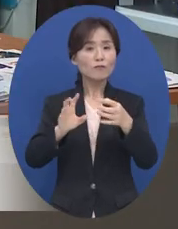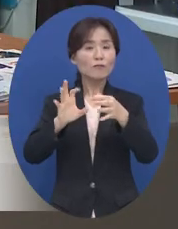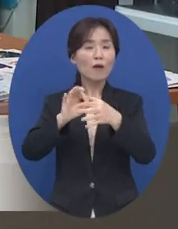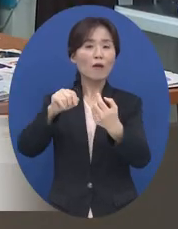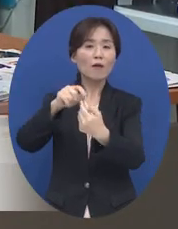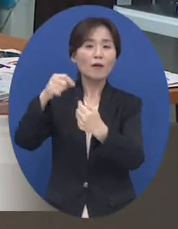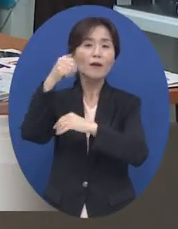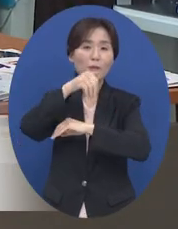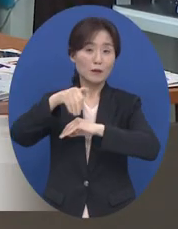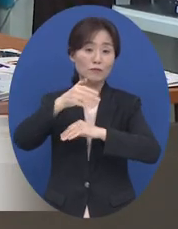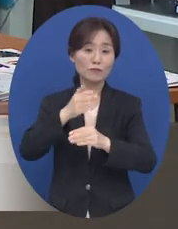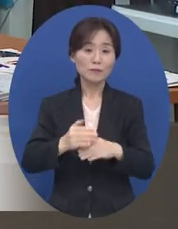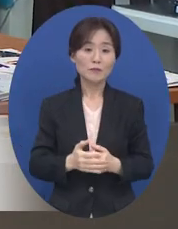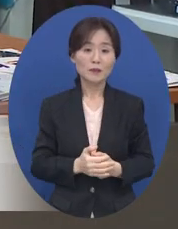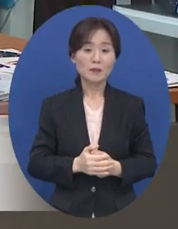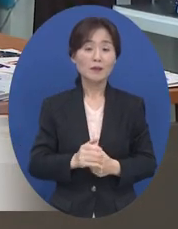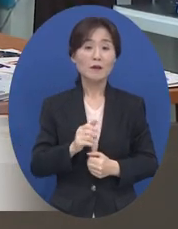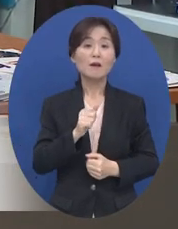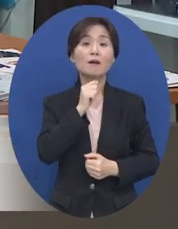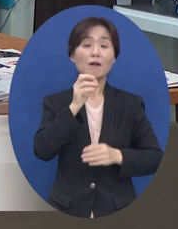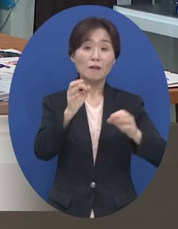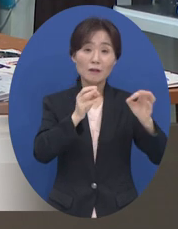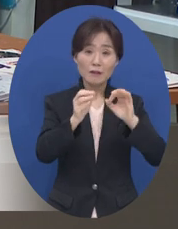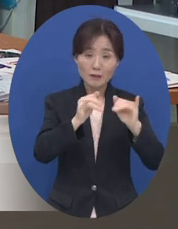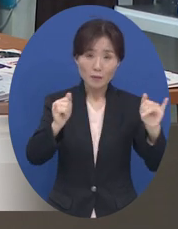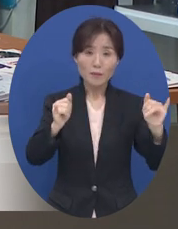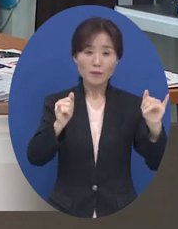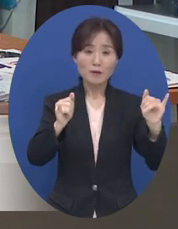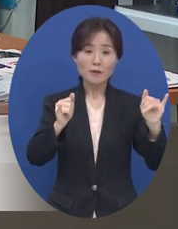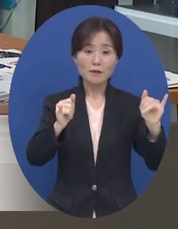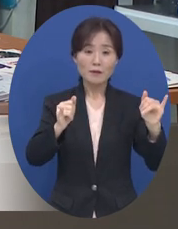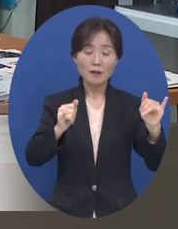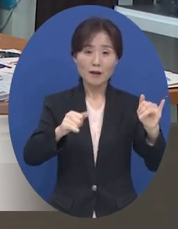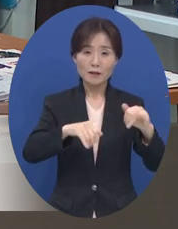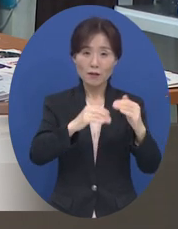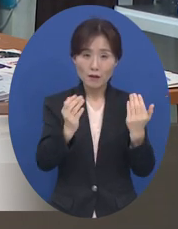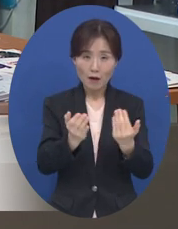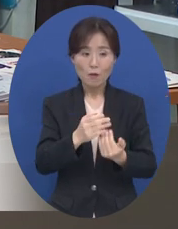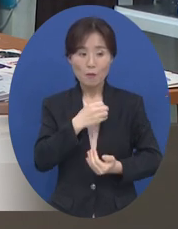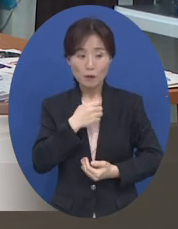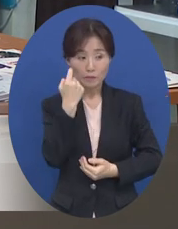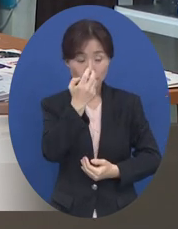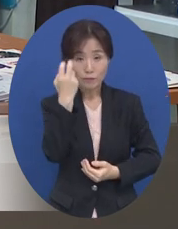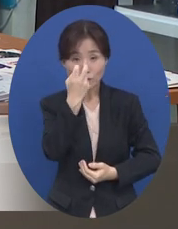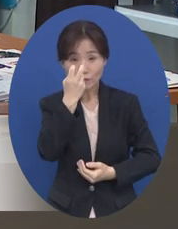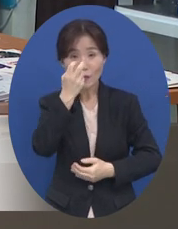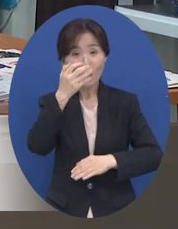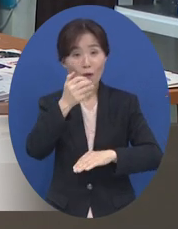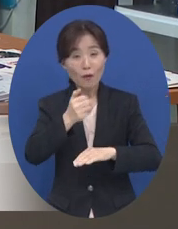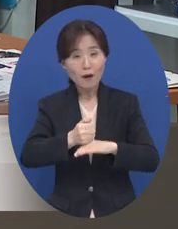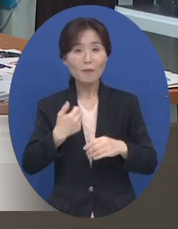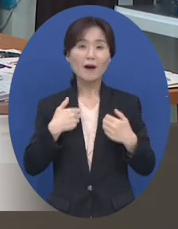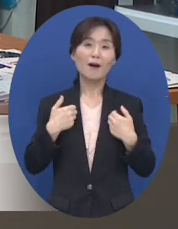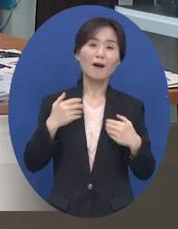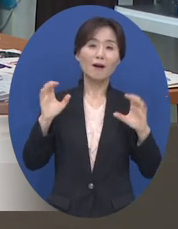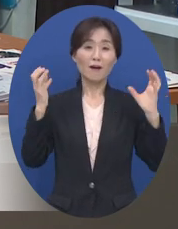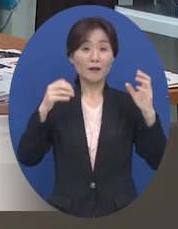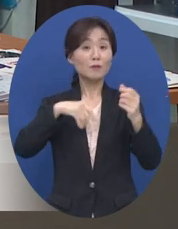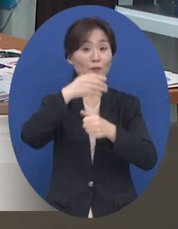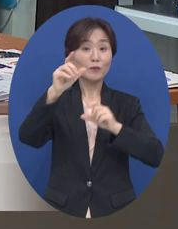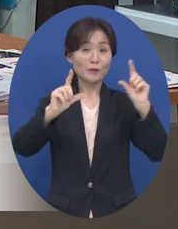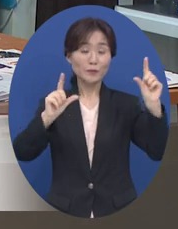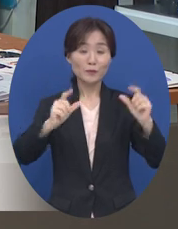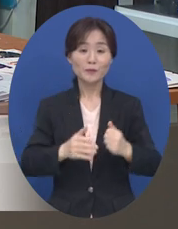소상공인들 전체 저희 뭐 회원이고 어디 다 저희가 이제 좀 설문조사를 하고 다니는데 굉장히 그 반기는